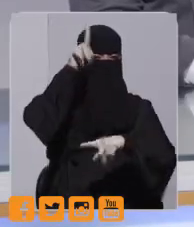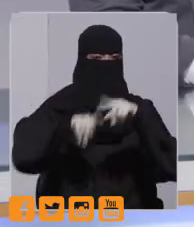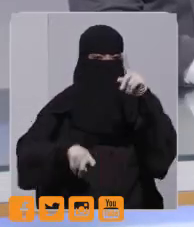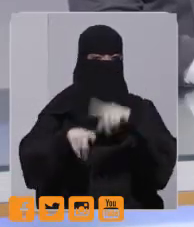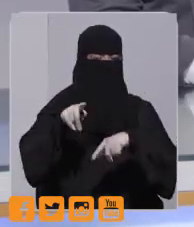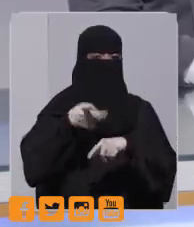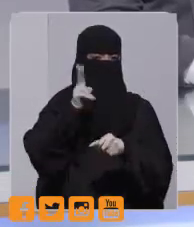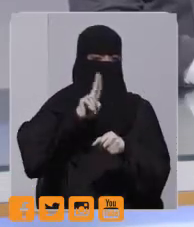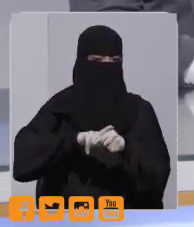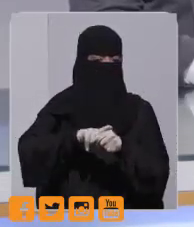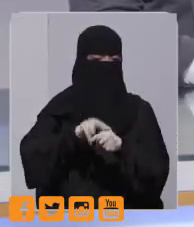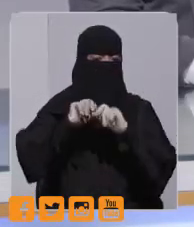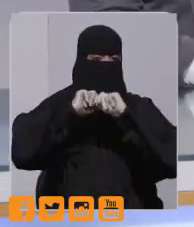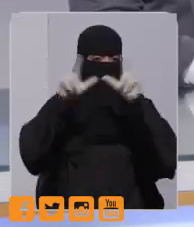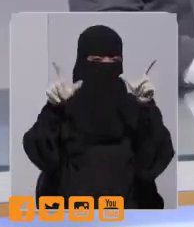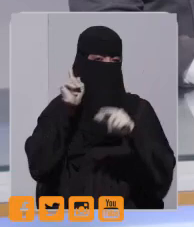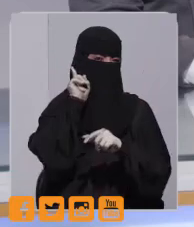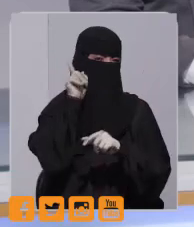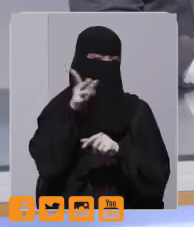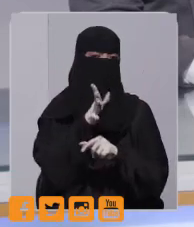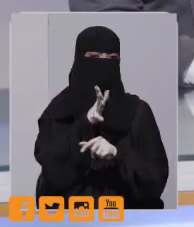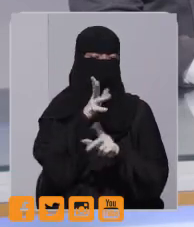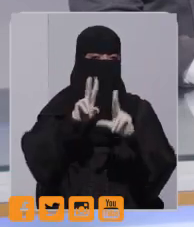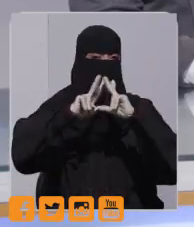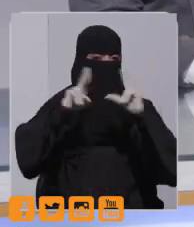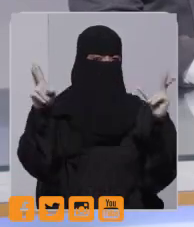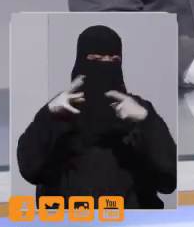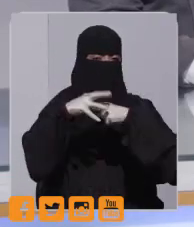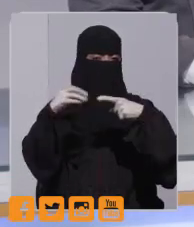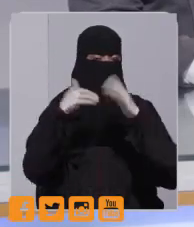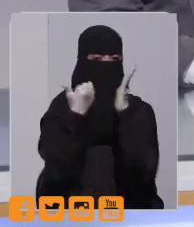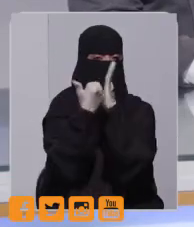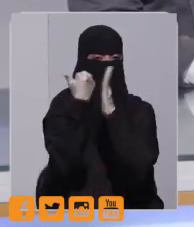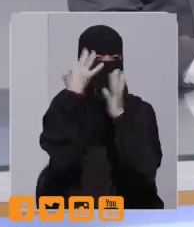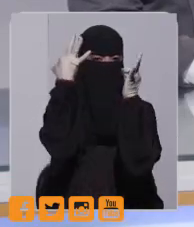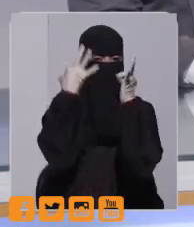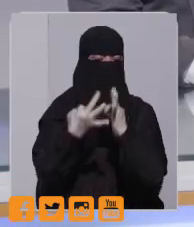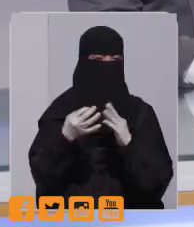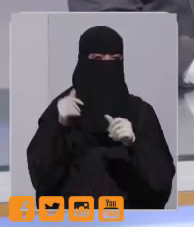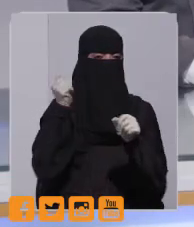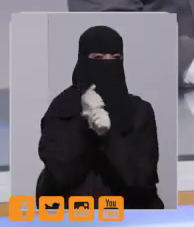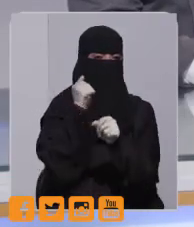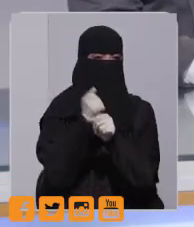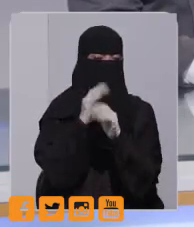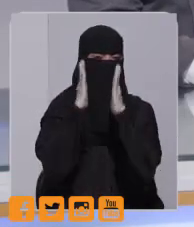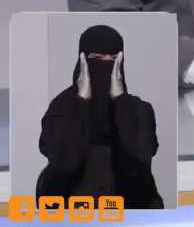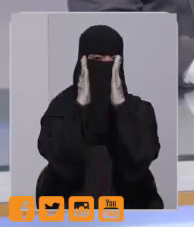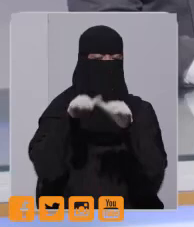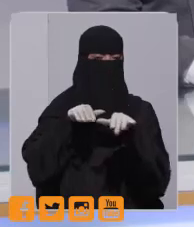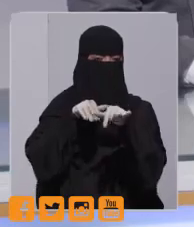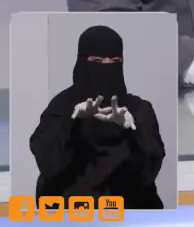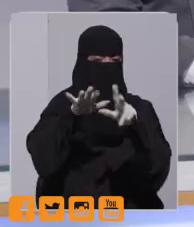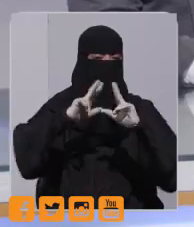اوضح ان عدن تواجهه تحديات كثيره في ظل غياب البرامج الاستراتيجيه للتعامل مع قضايا النزوح